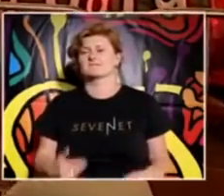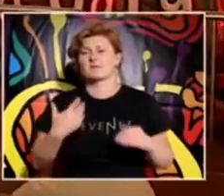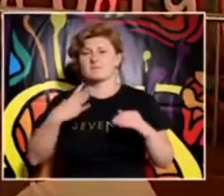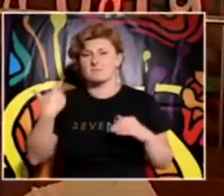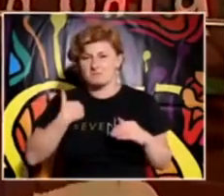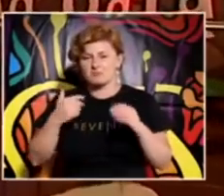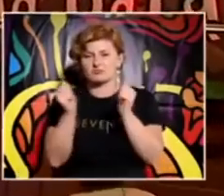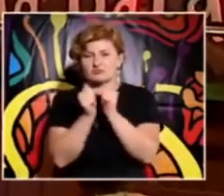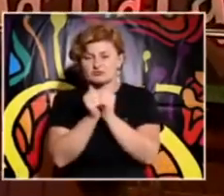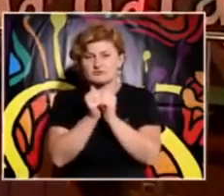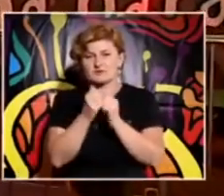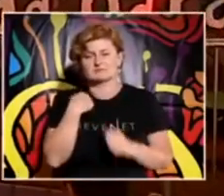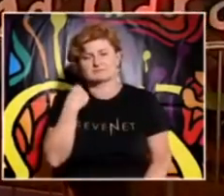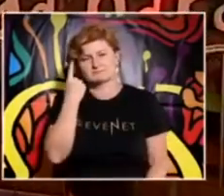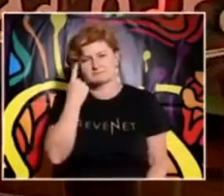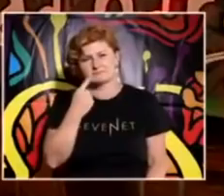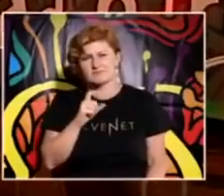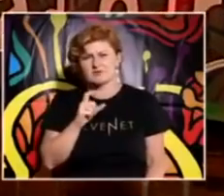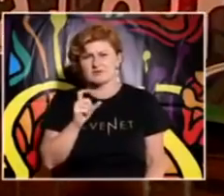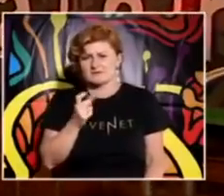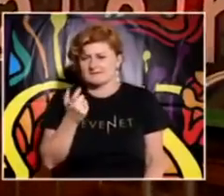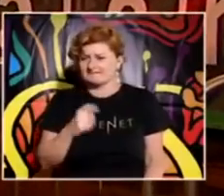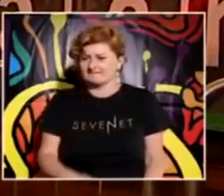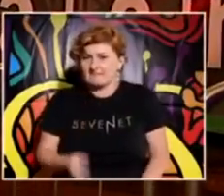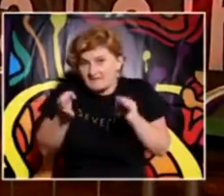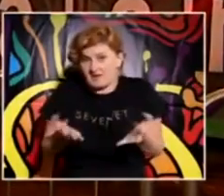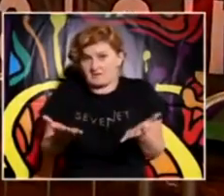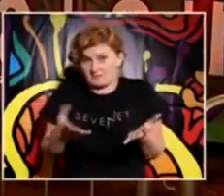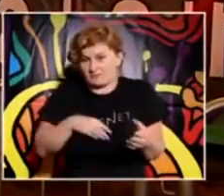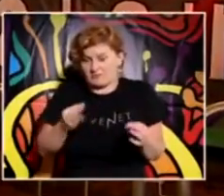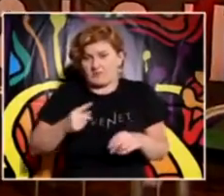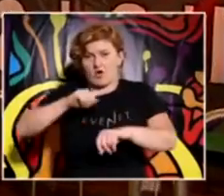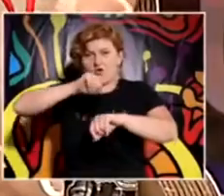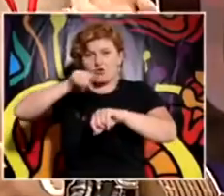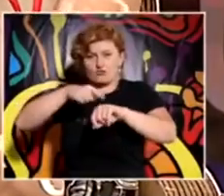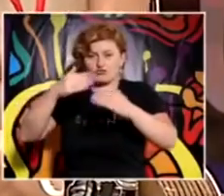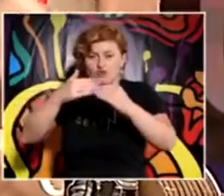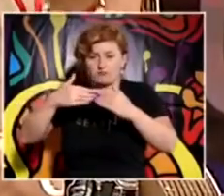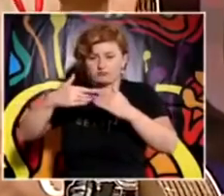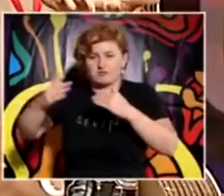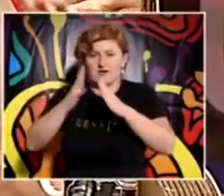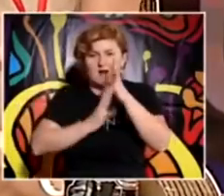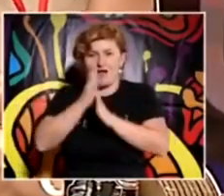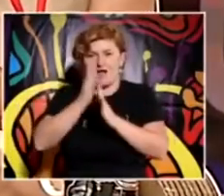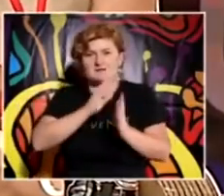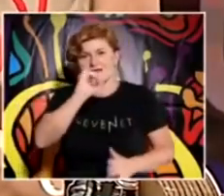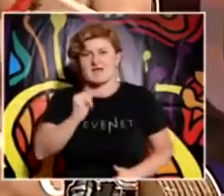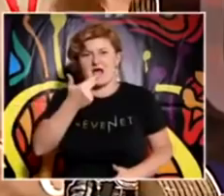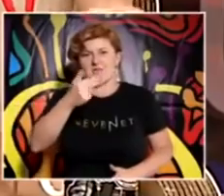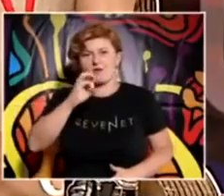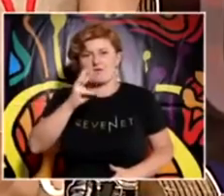zima, stwierdziliśmy, czego by nie ruszyć teraz. Pojechaliśmy godzinę drogi od domu do Lasów Janowskich, wzięliśmy